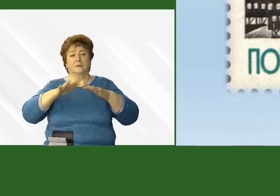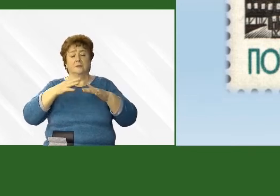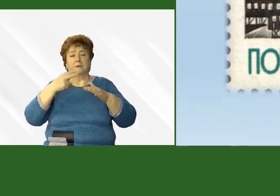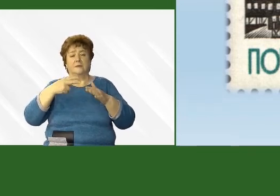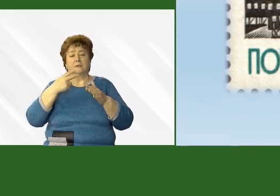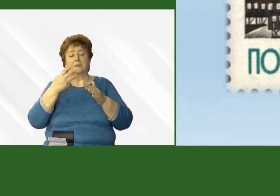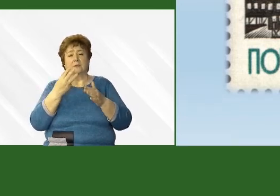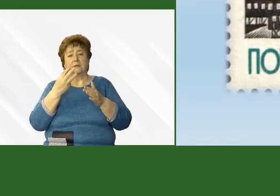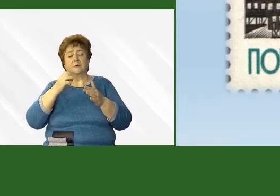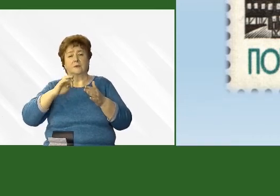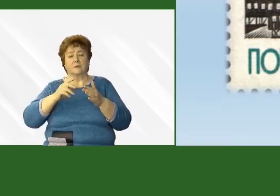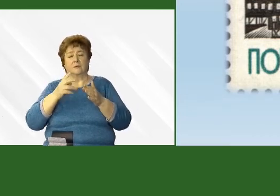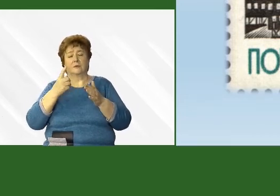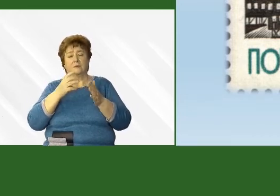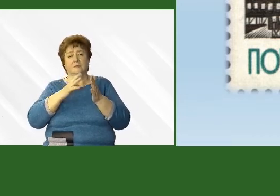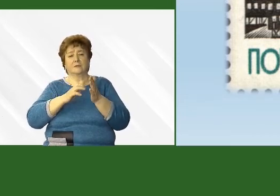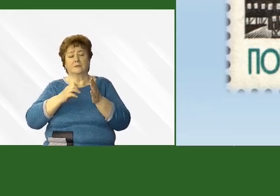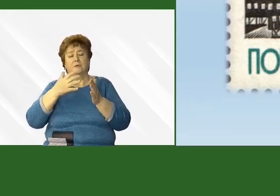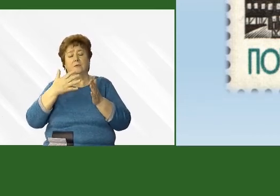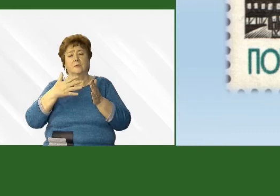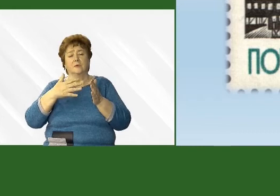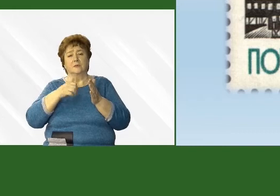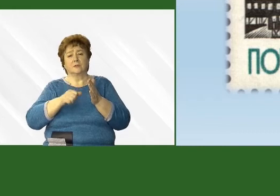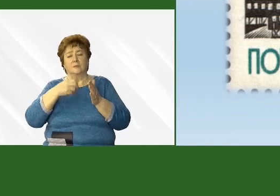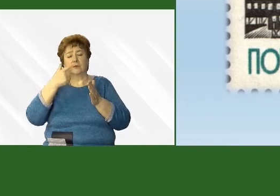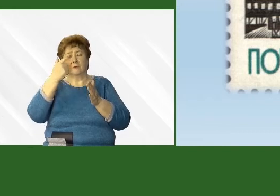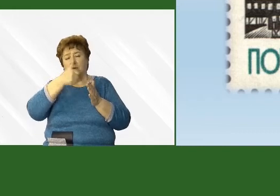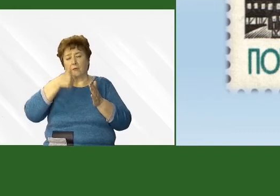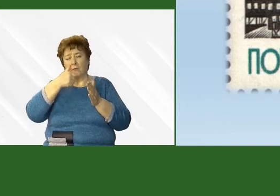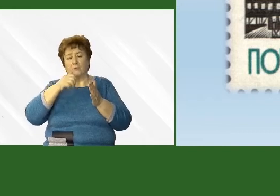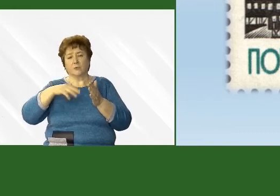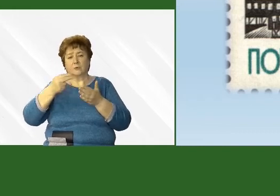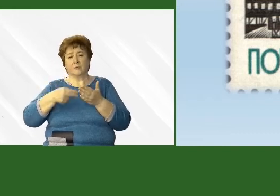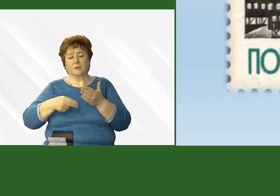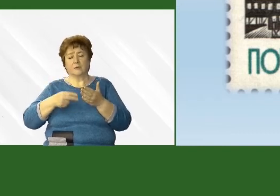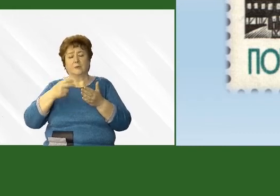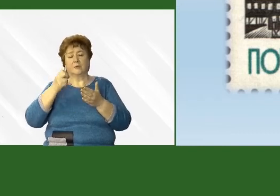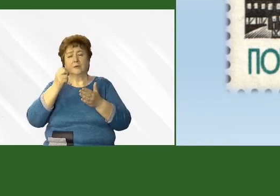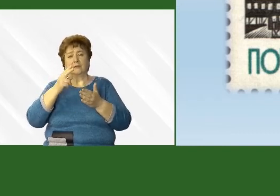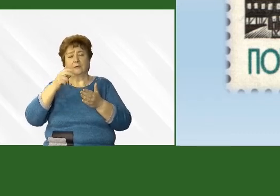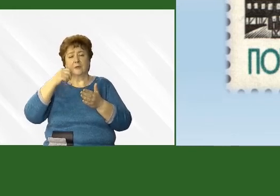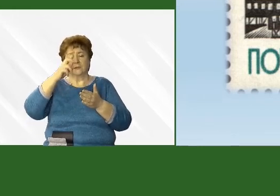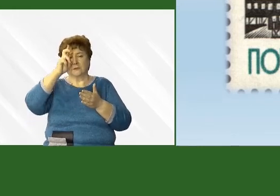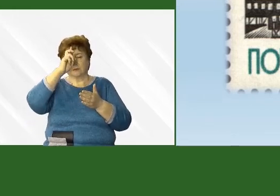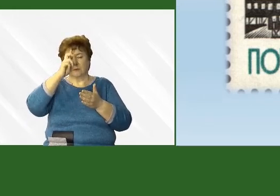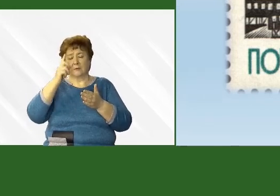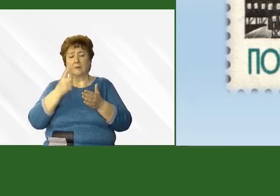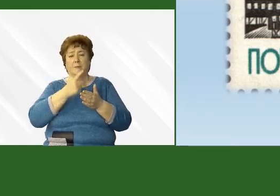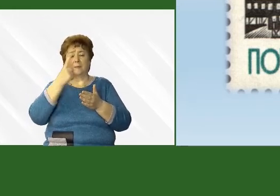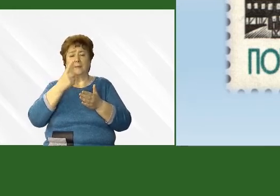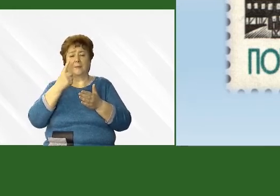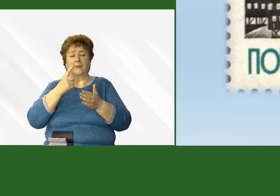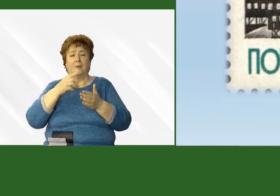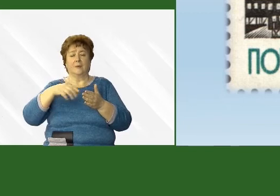23 июня 1961 года после его подписания 12 государствами,